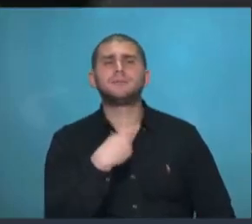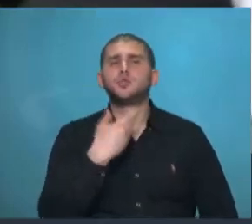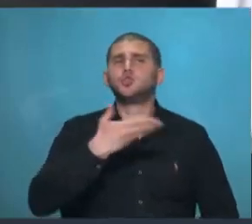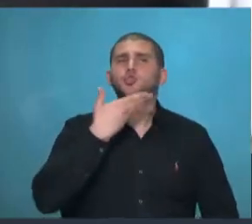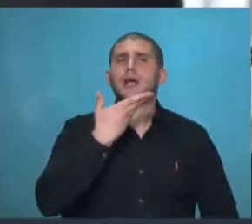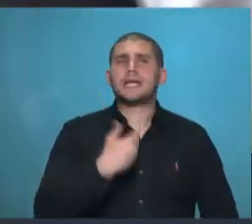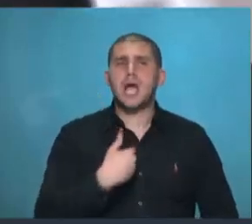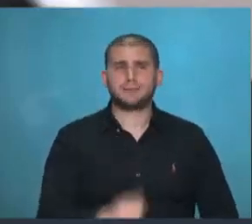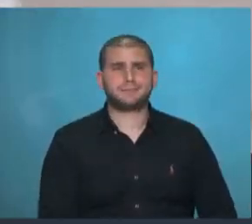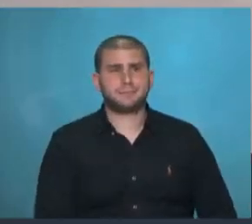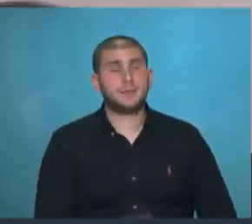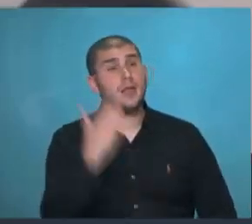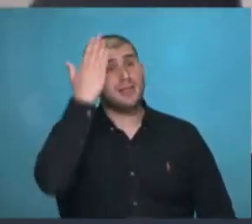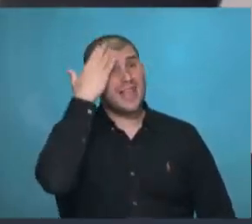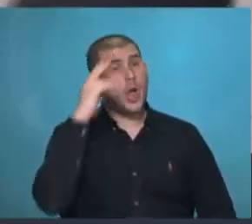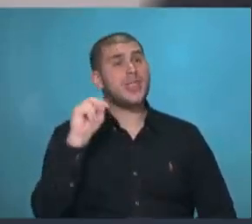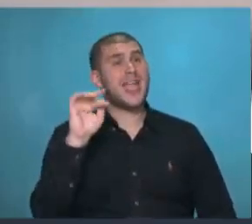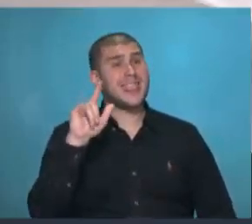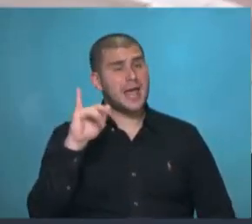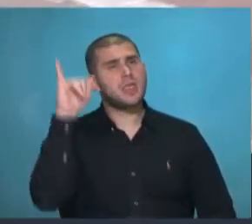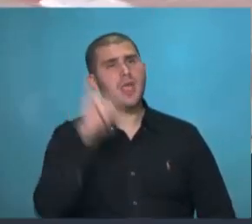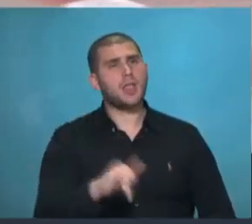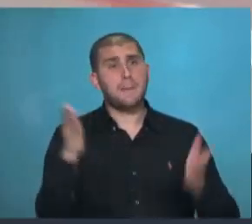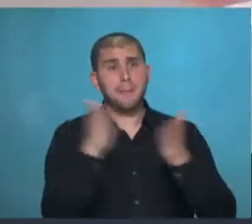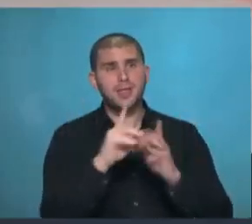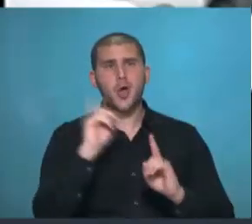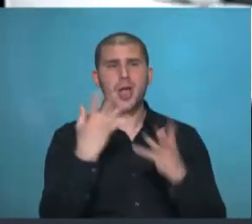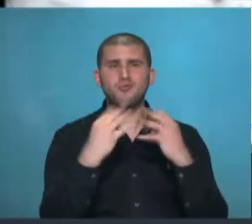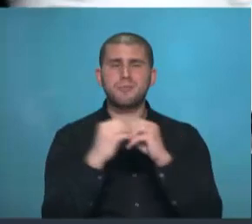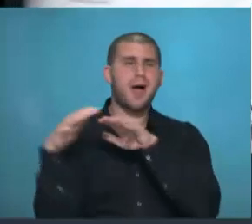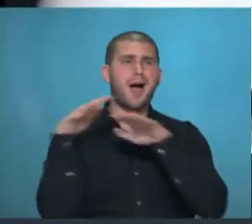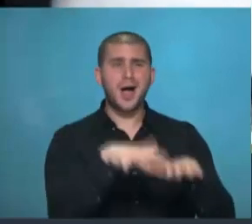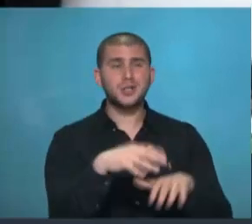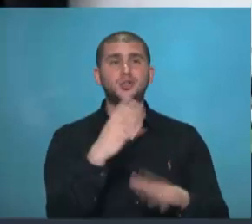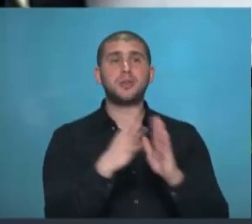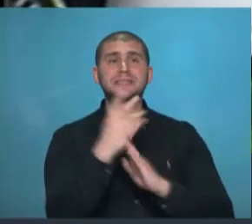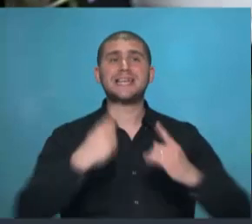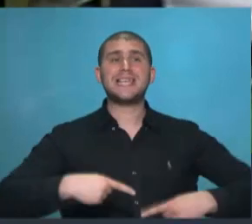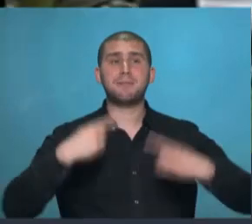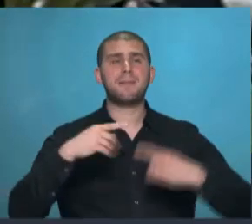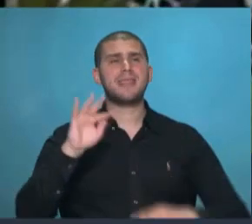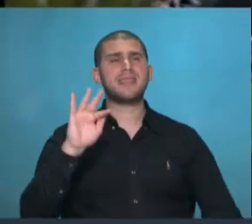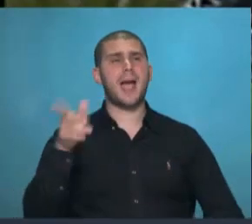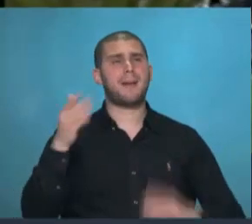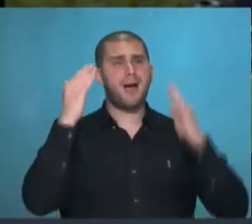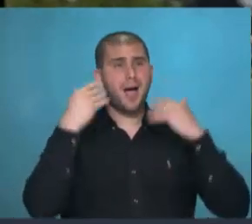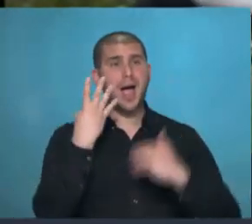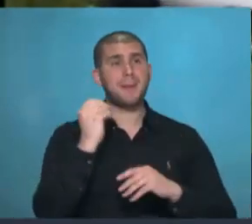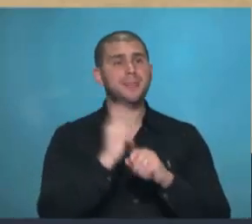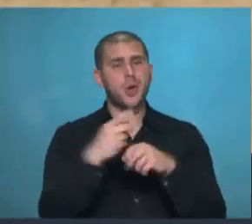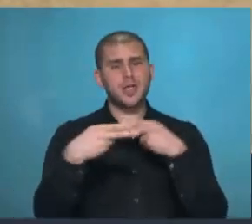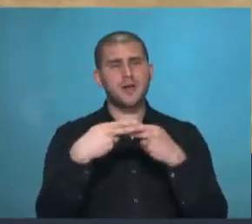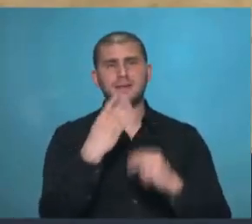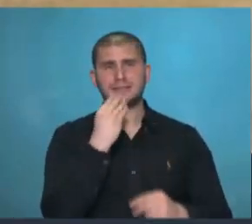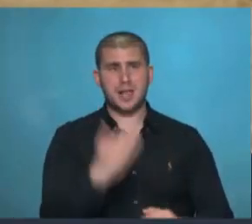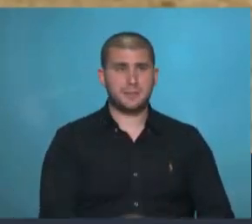Czech Republic. תכירו את נטלי שנחתה באילת עם כל המשפחה, 12 ימים בטאבה, 40 דקות בישראל.